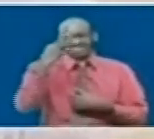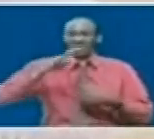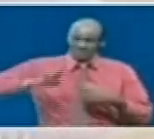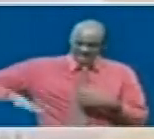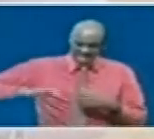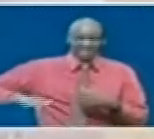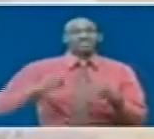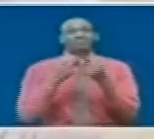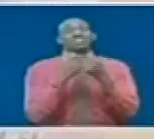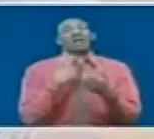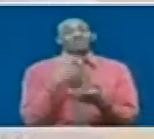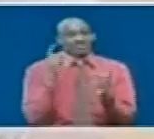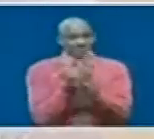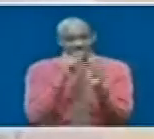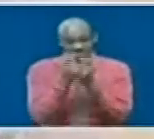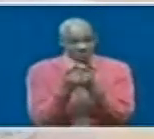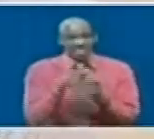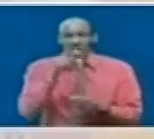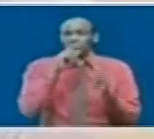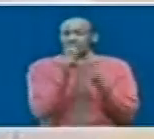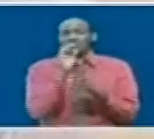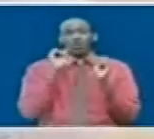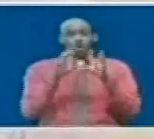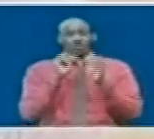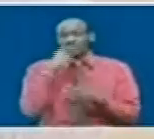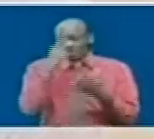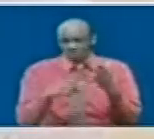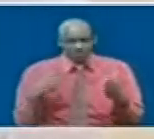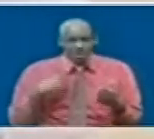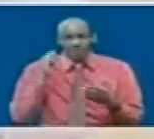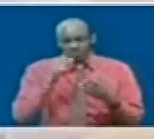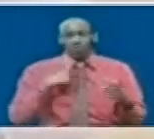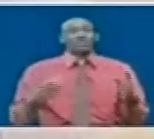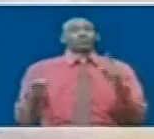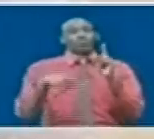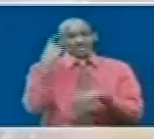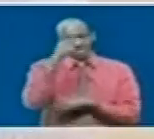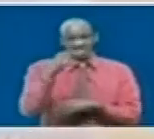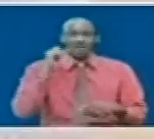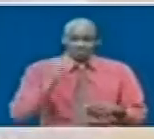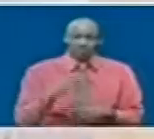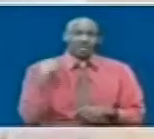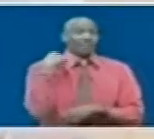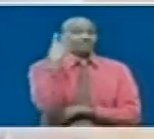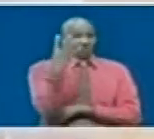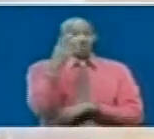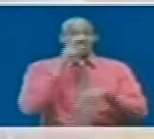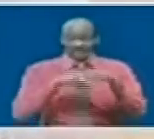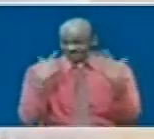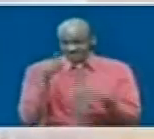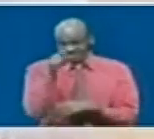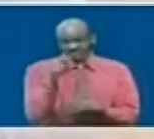ligi ya mchezo huo. Na kwa mujibu wa kocha wa timu hiyo, wanaangazia ushindi ili kumaliza katika nafasi ya 4 bora mwishoni wa msimu